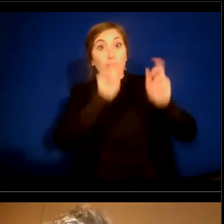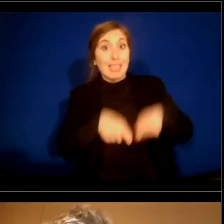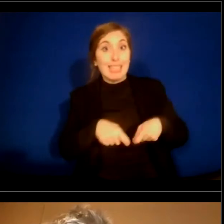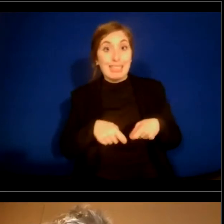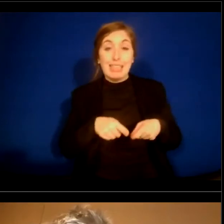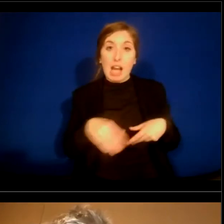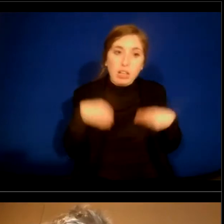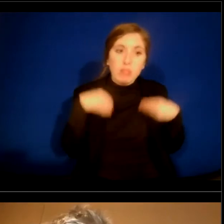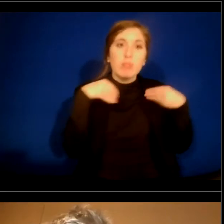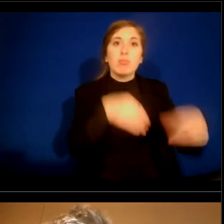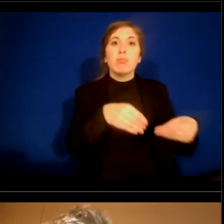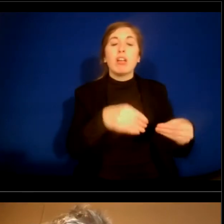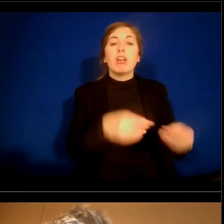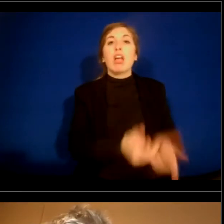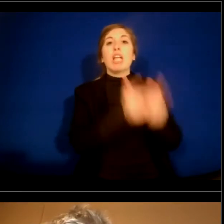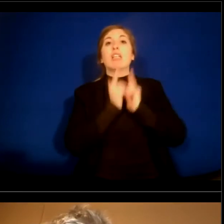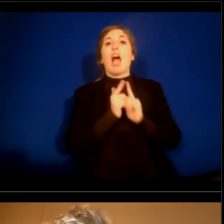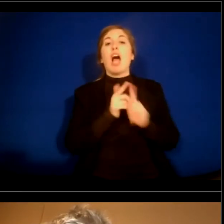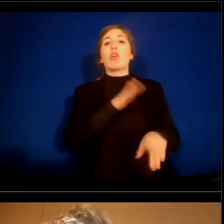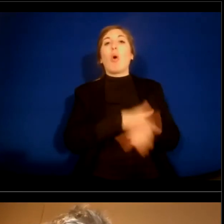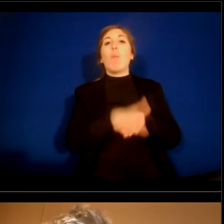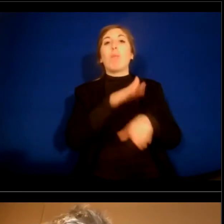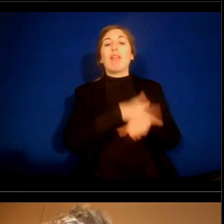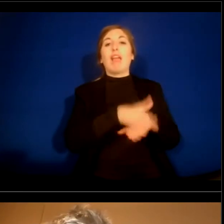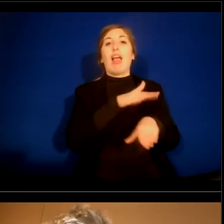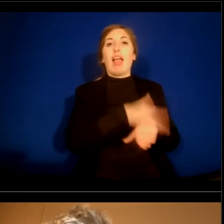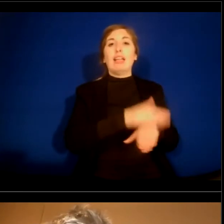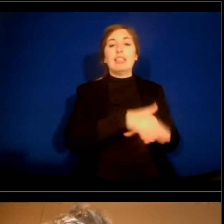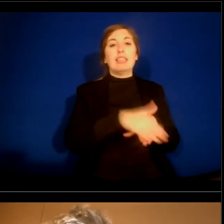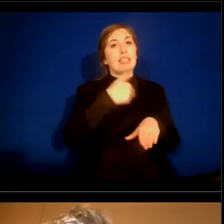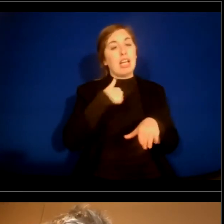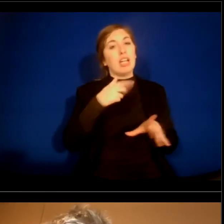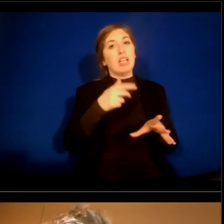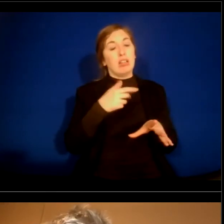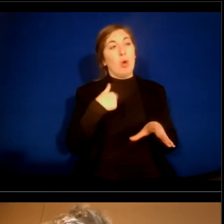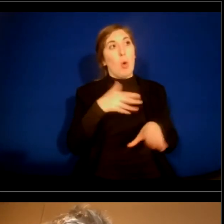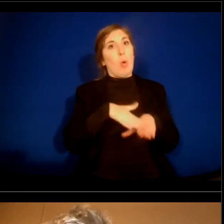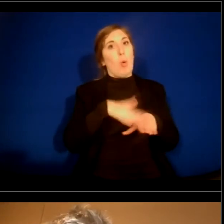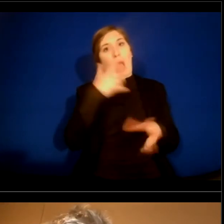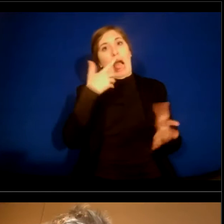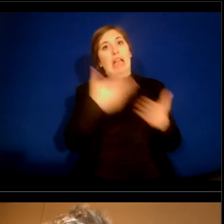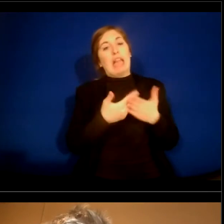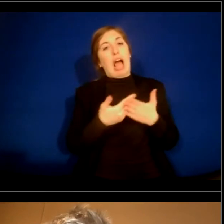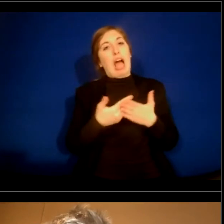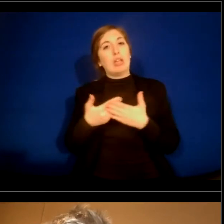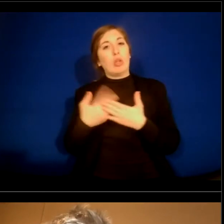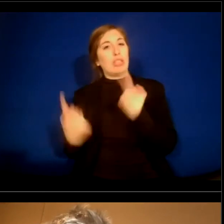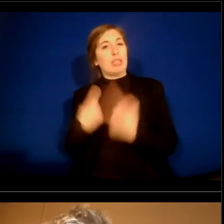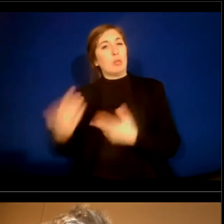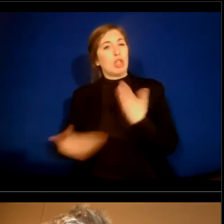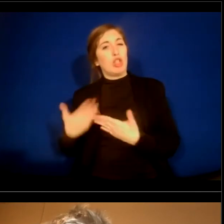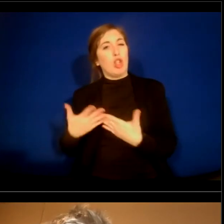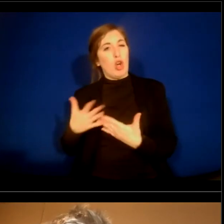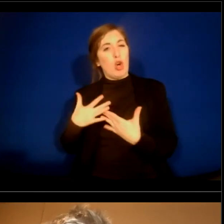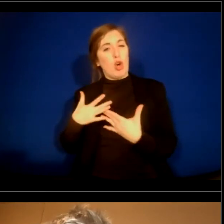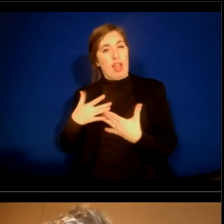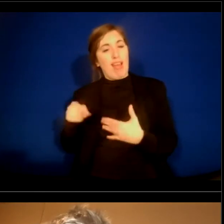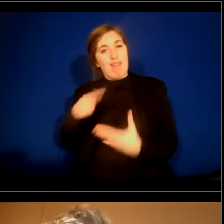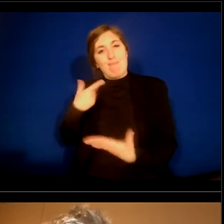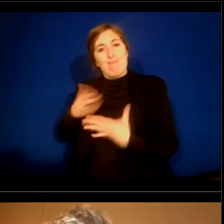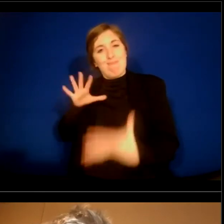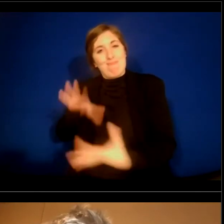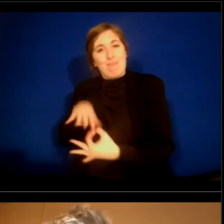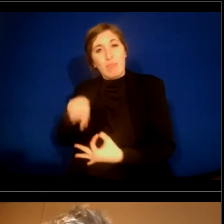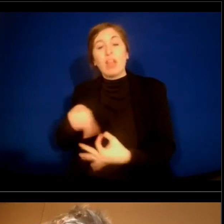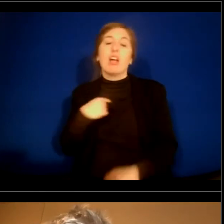vi renda le competenze, diciamo, spendibili in questi contesti, allora ok, ma vi consiglierei di fare riferimento a loro, ecco, perché